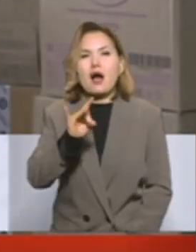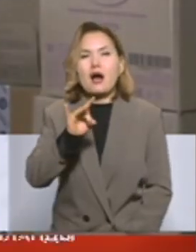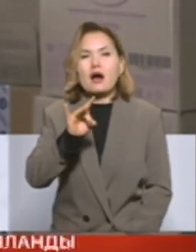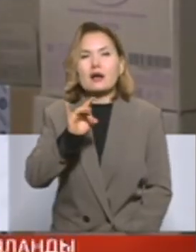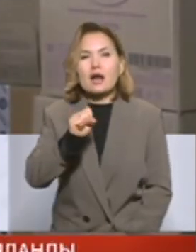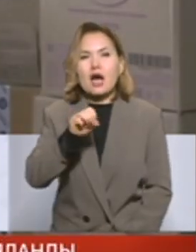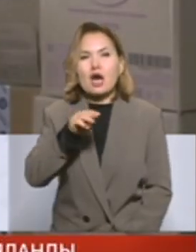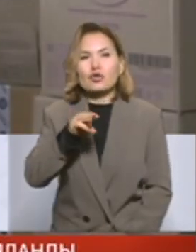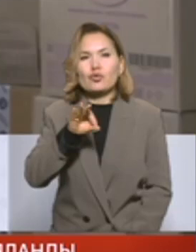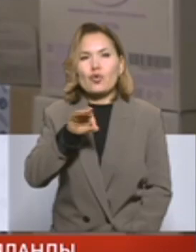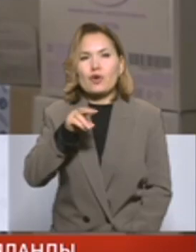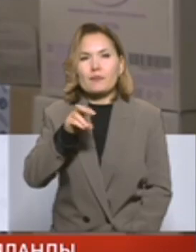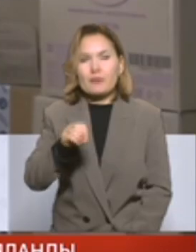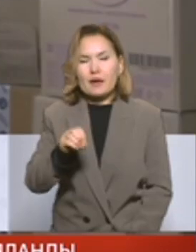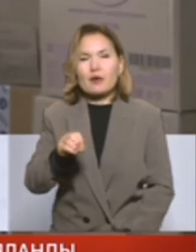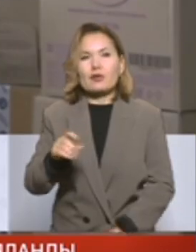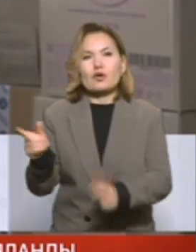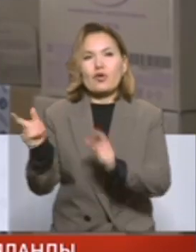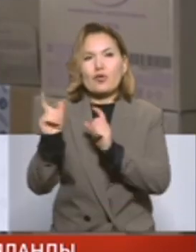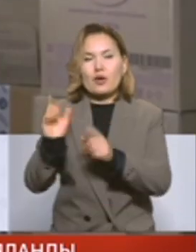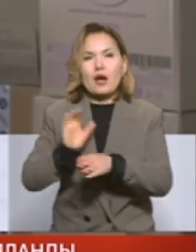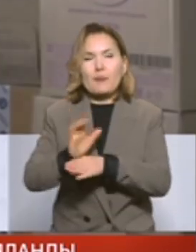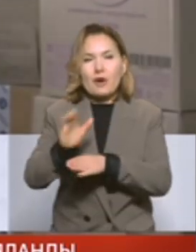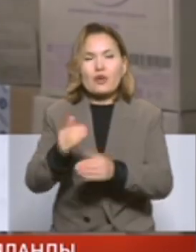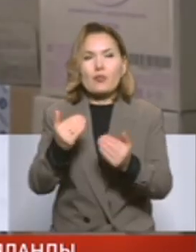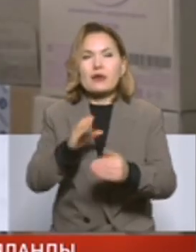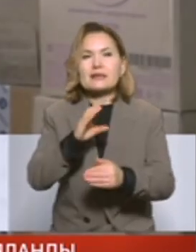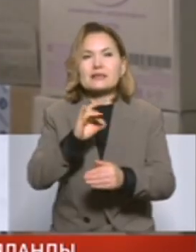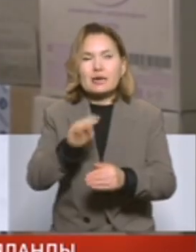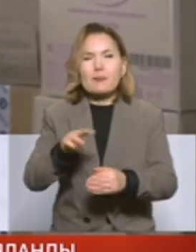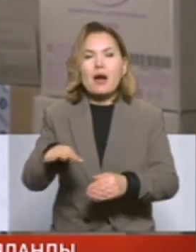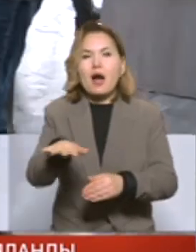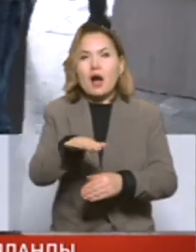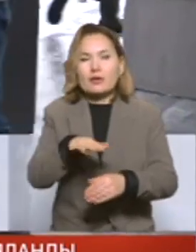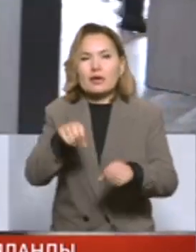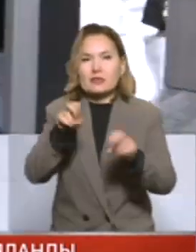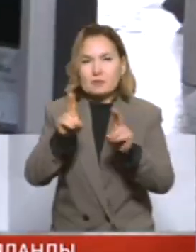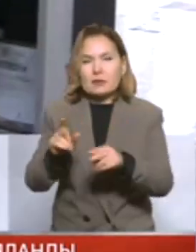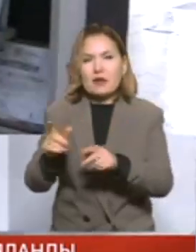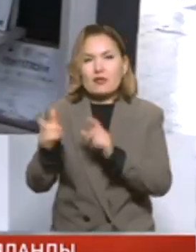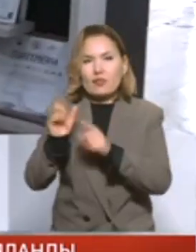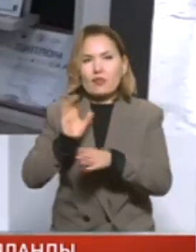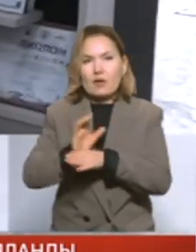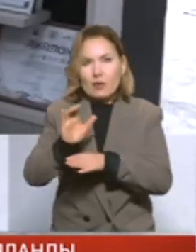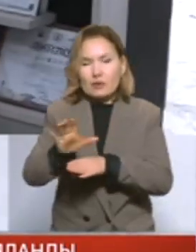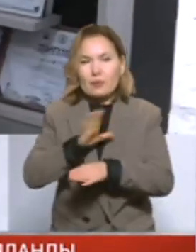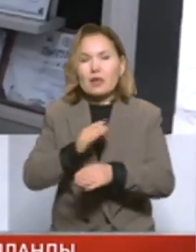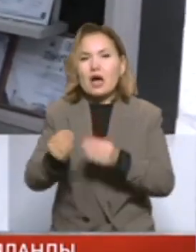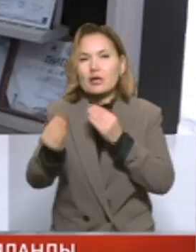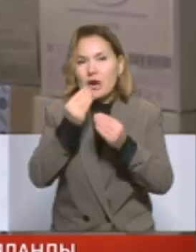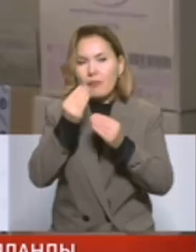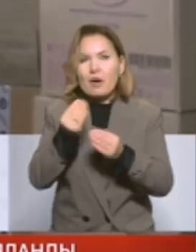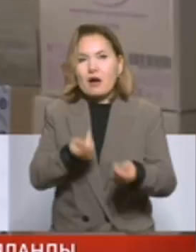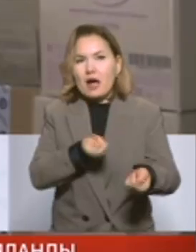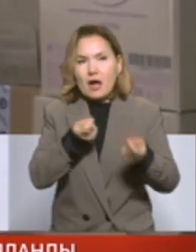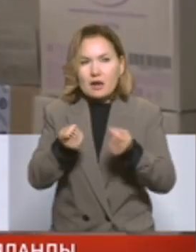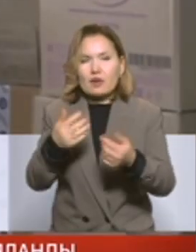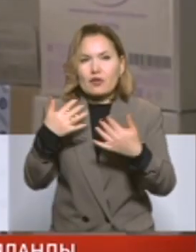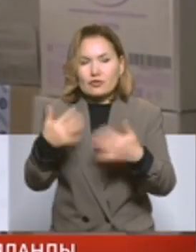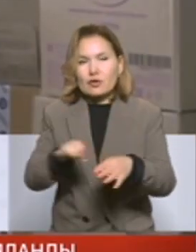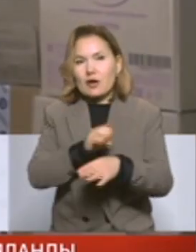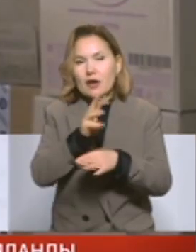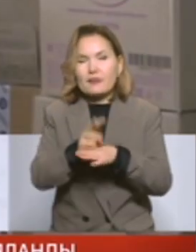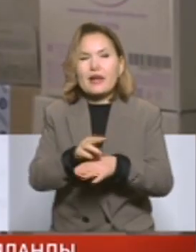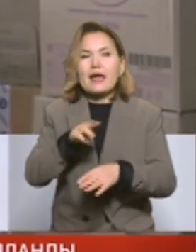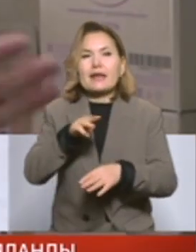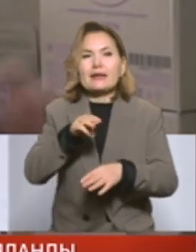осындай гуманитарлық көмек алып бардық. Бүгін міне Сырым ауданына келіп отырмыз, гуманитарлық көмекпен назардан басқа аудандар түс қалмайды. Теректі